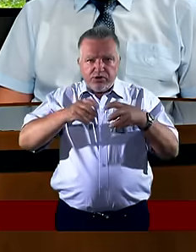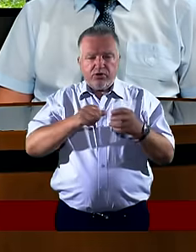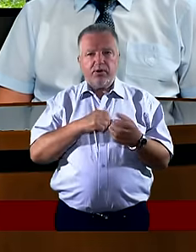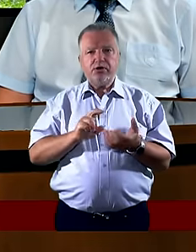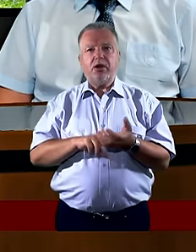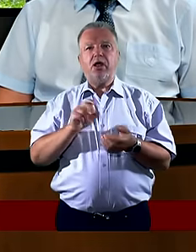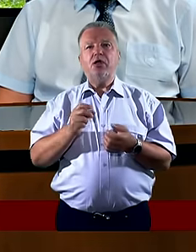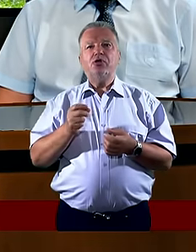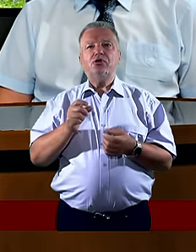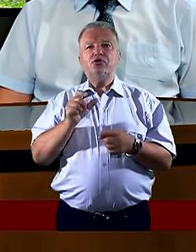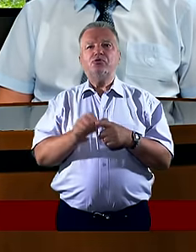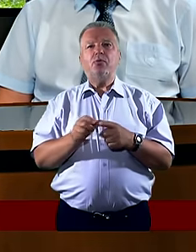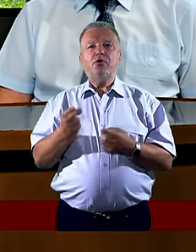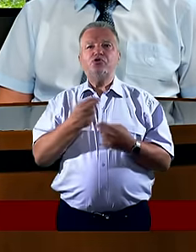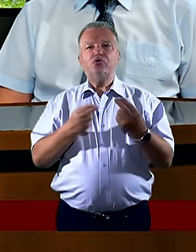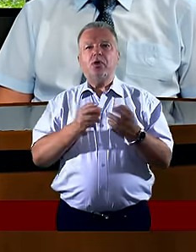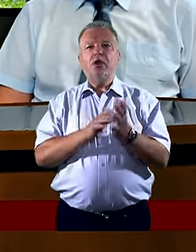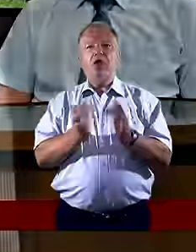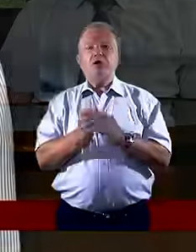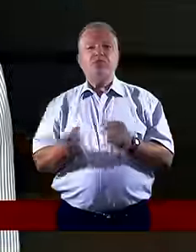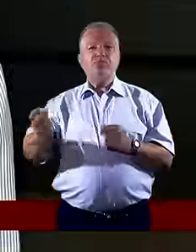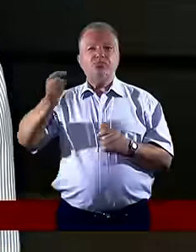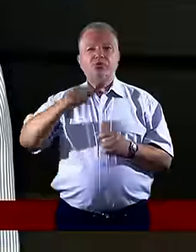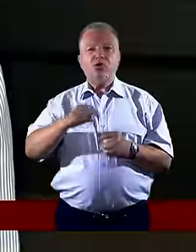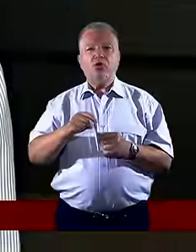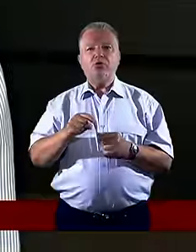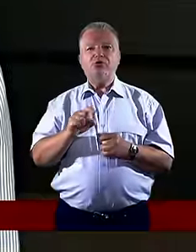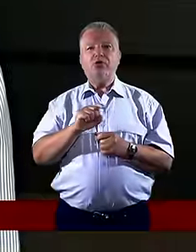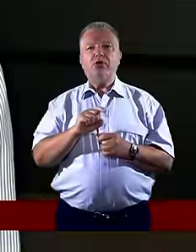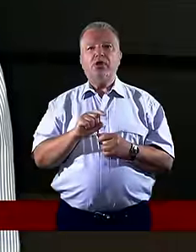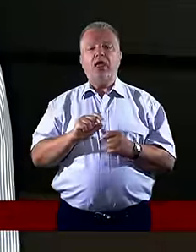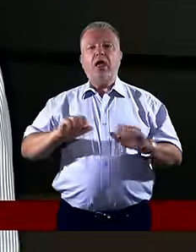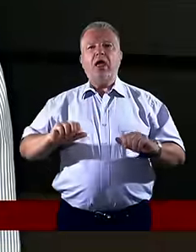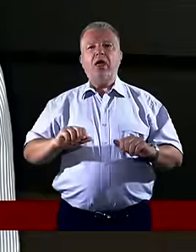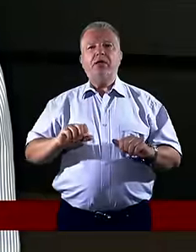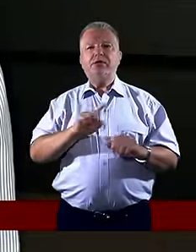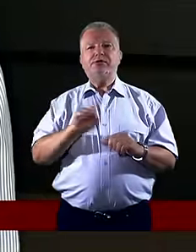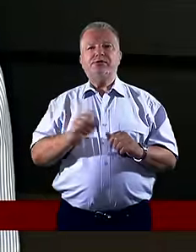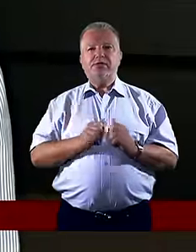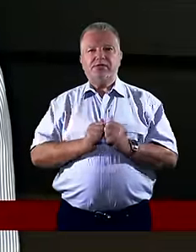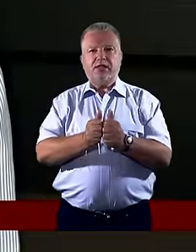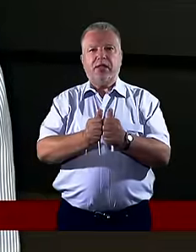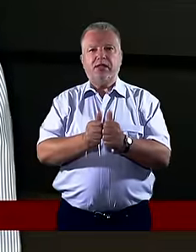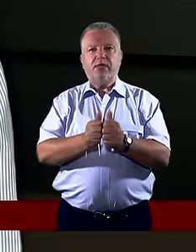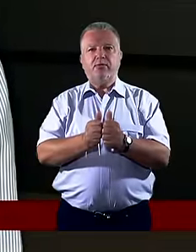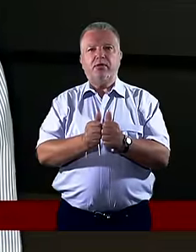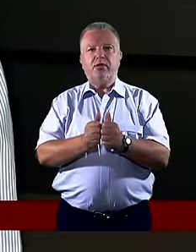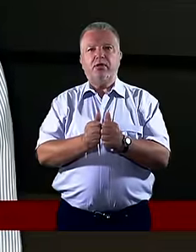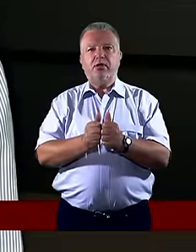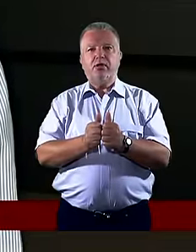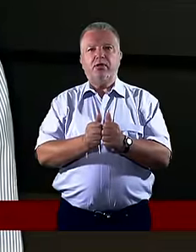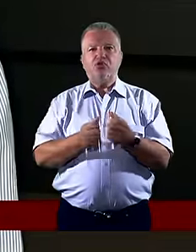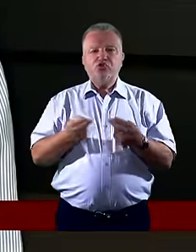na tym słowie szukać. Pan Jezus przychodzi z określonym zadaniem, z określoną myślą.